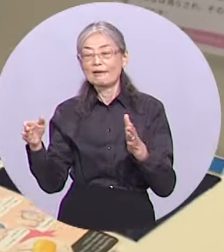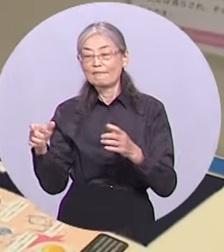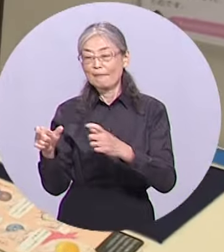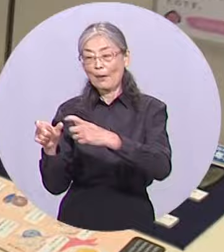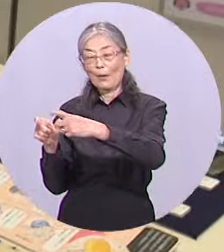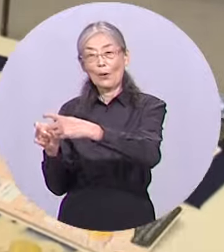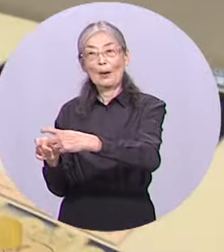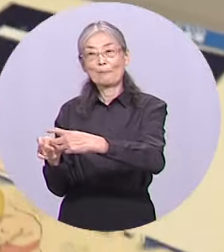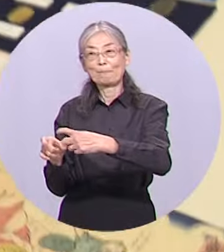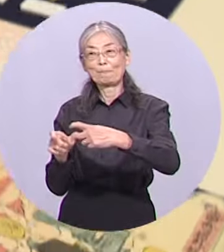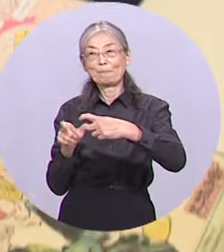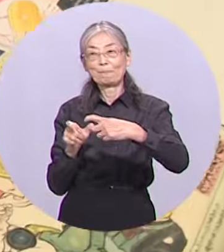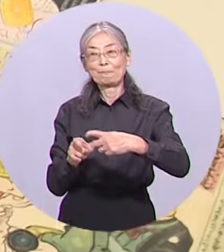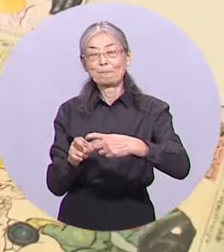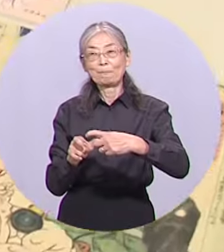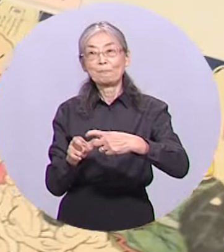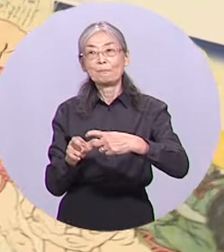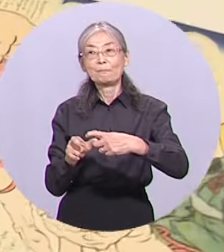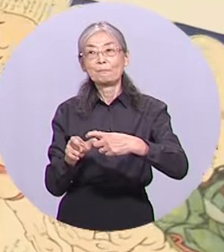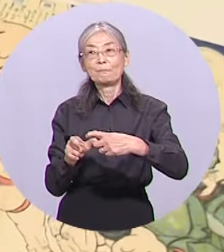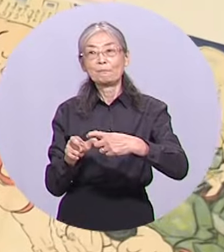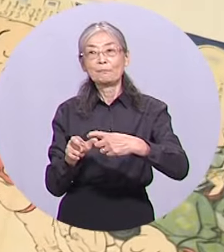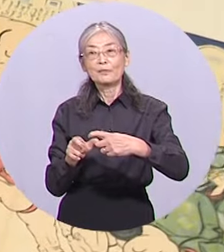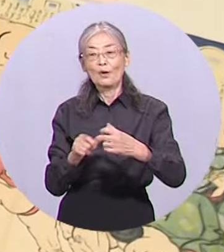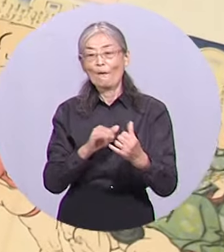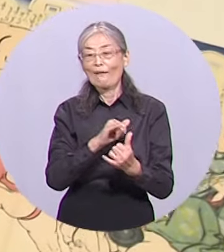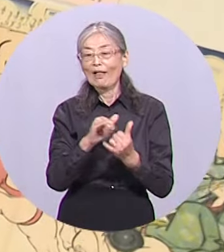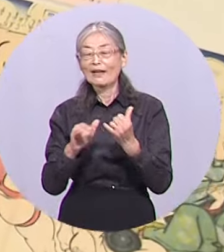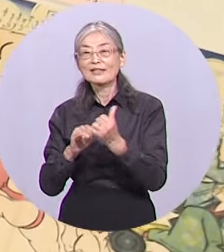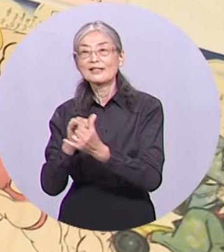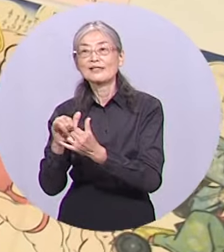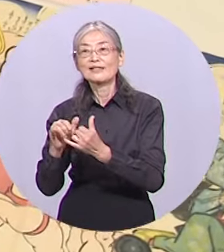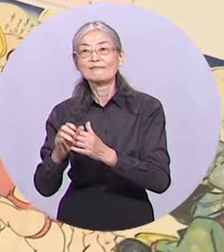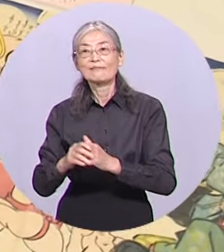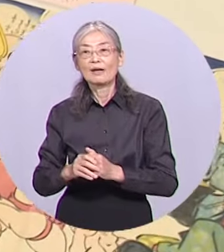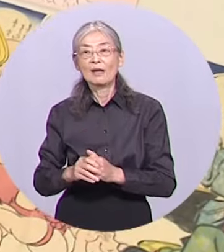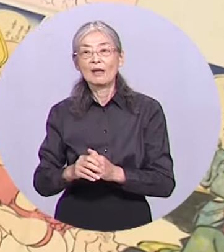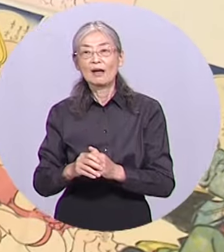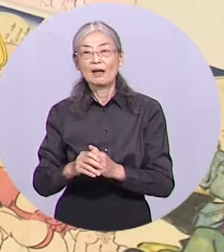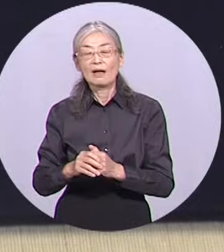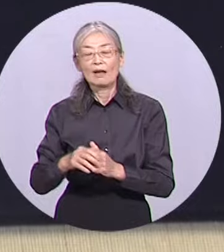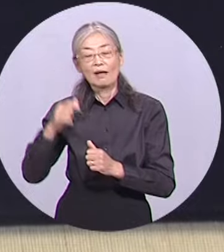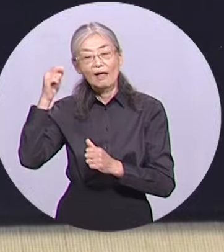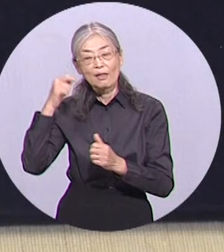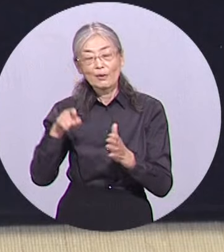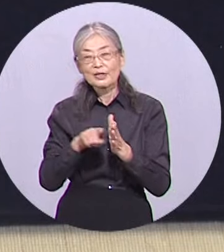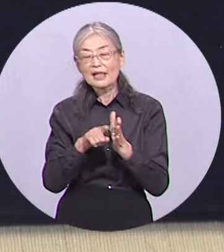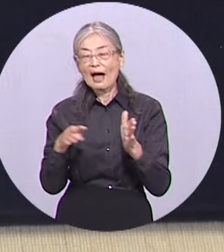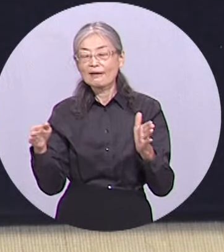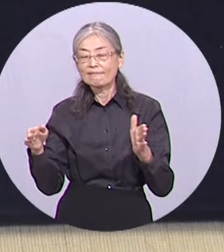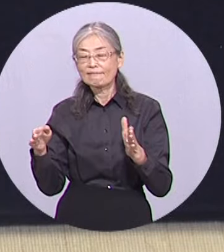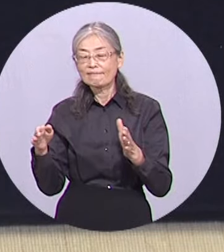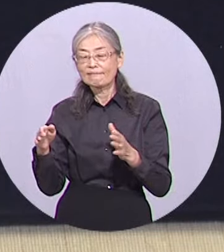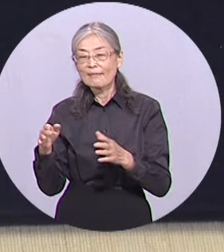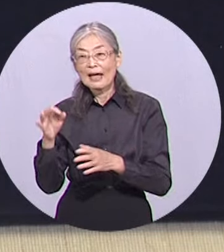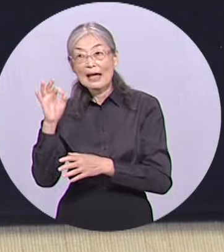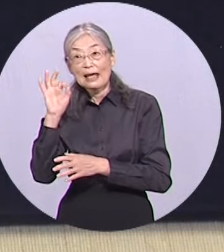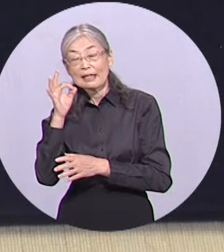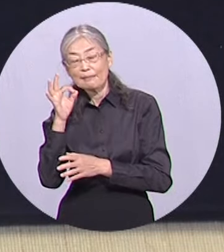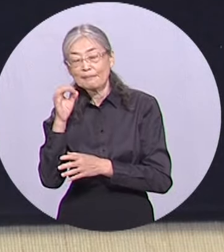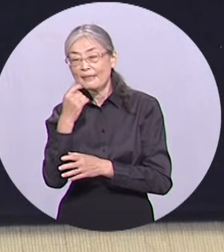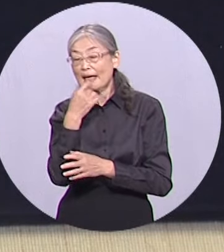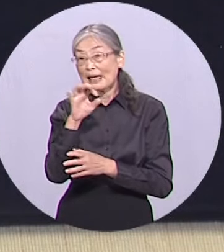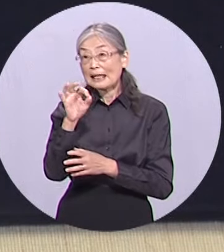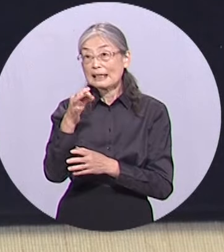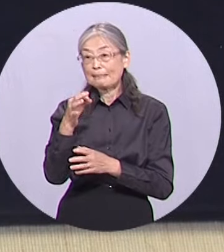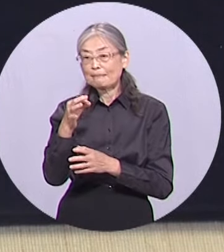などの貨幣の移り変わりをご紹介したコーナーです。江戸時代になると金や銀の加工する技術が